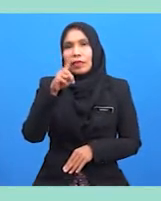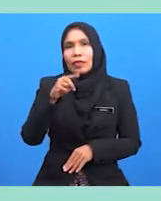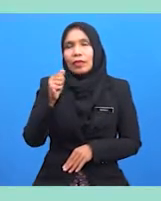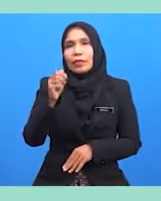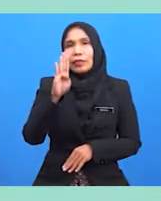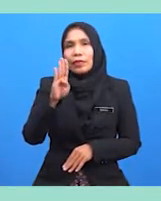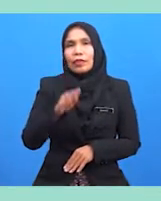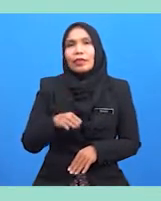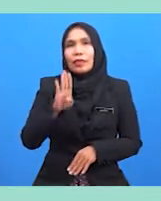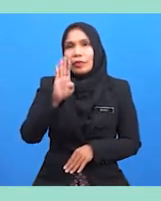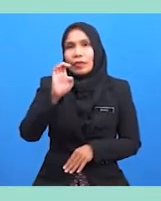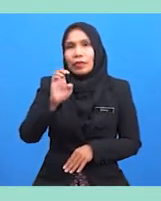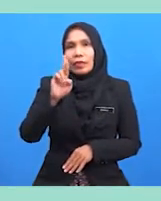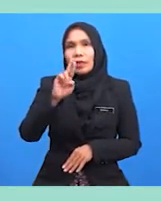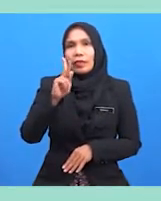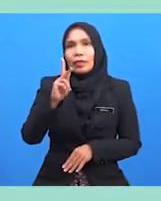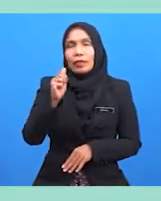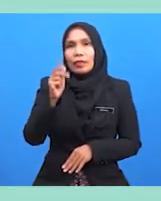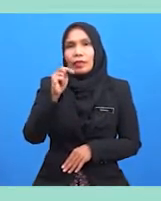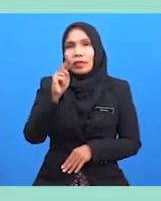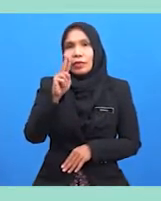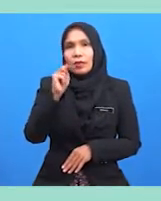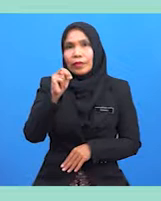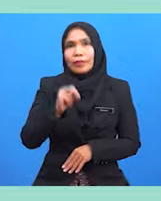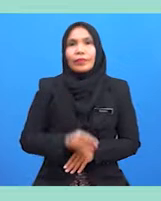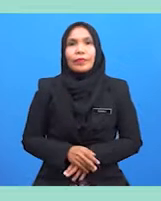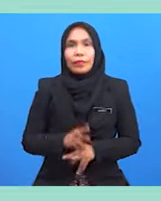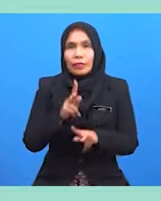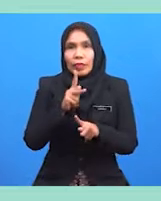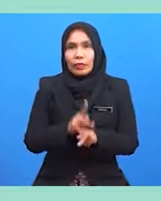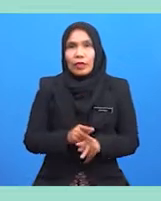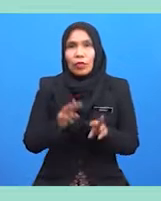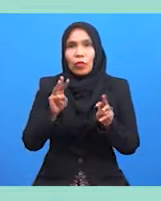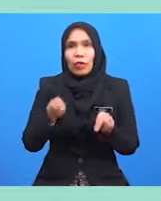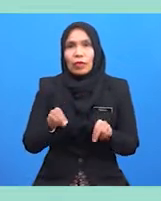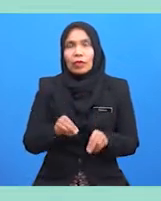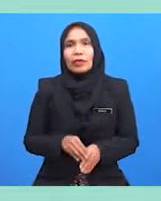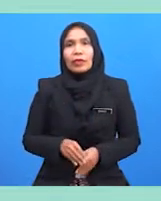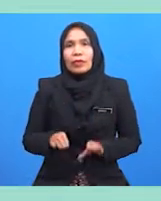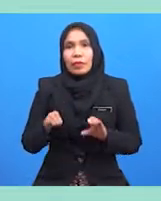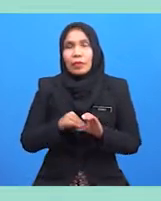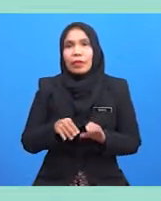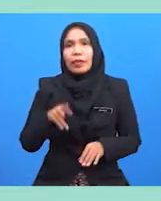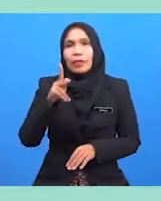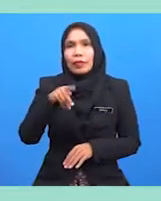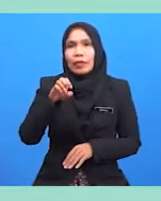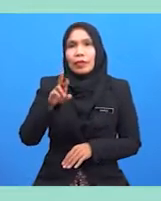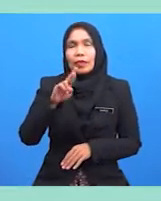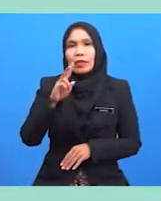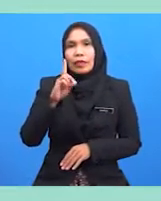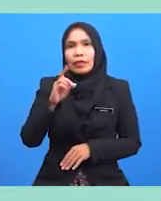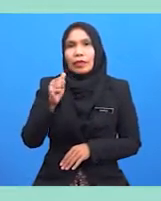Simpanan wajib bank perdagangan di bank pusat atau mempengaruhi keupayaan bank memberi